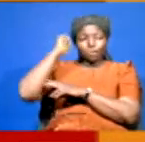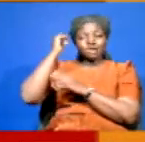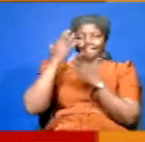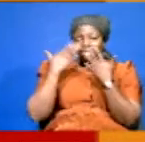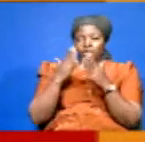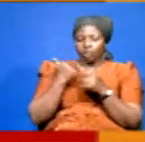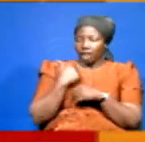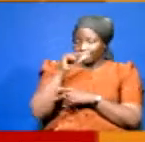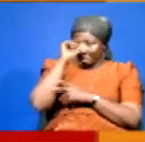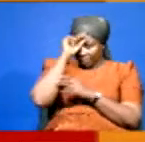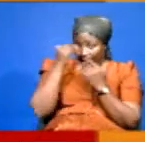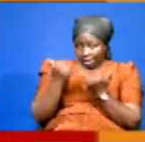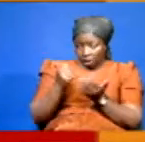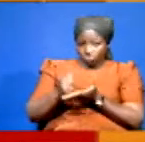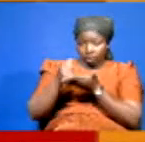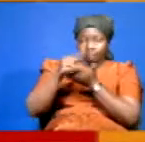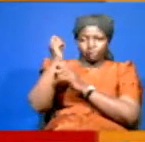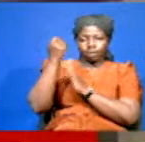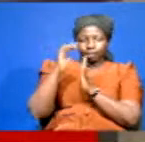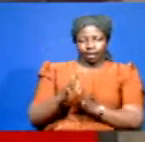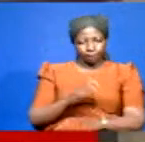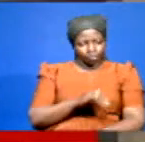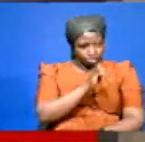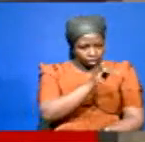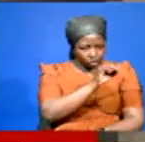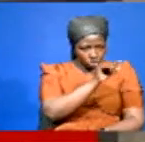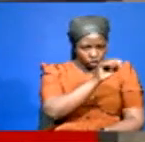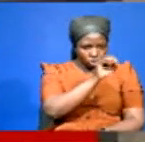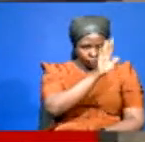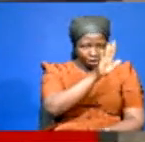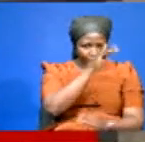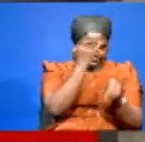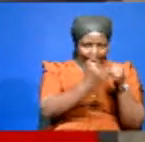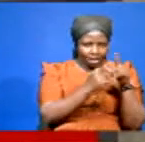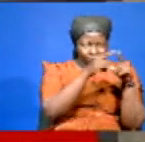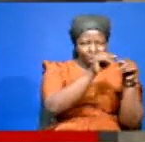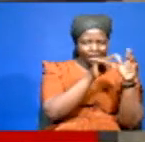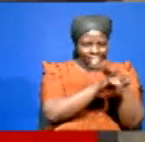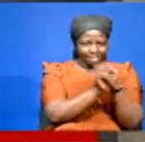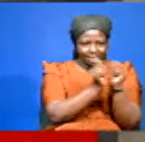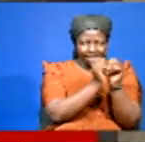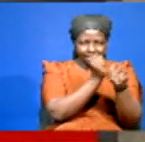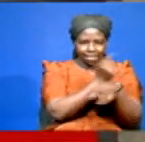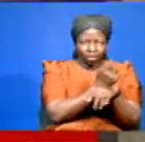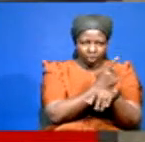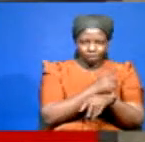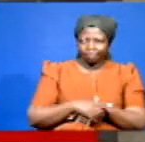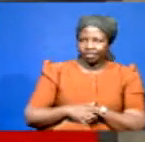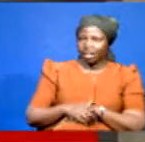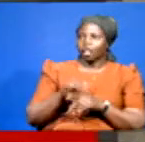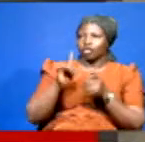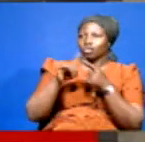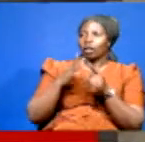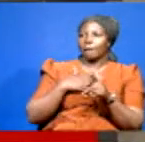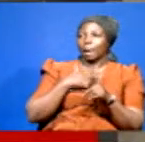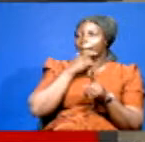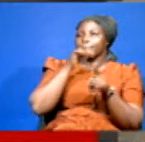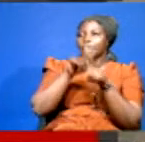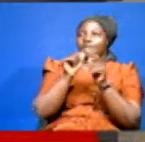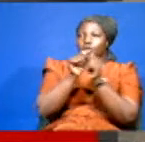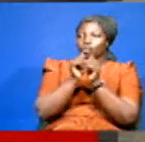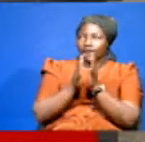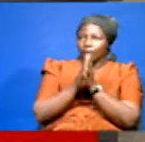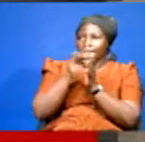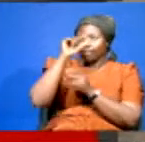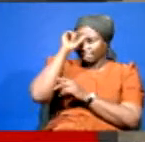Kenya. Asante. Mm-hmm. Na Bwana Yogo, kauli ya mwisho kwa sekunde 10. Kwa ndugu yangu Bwana Odanga na serikali ya